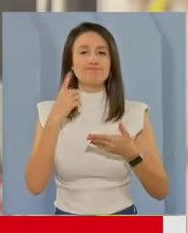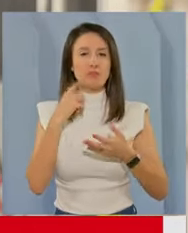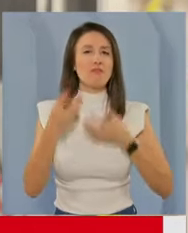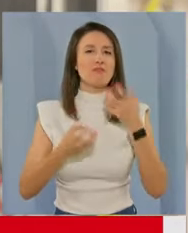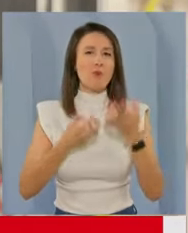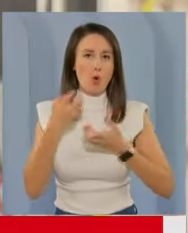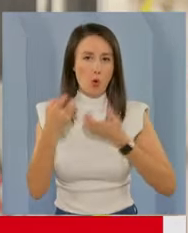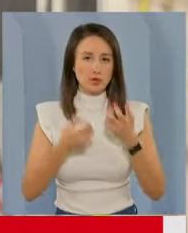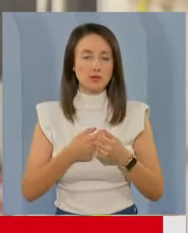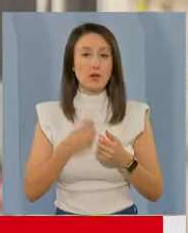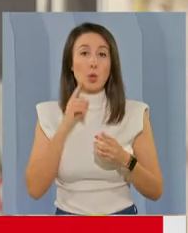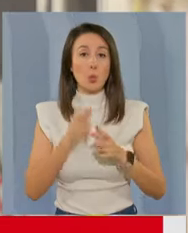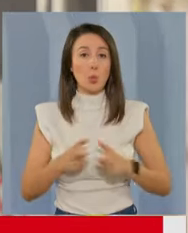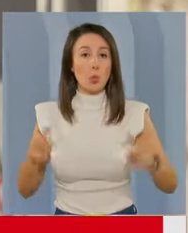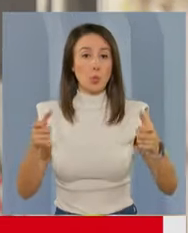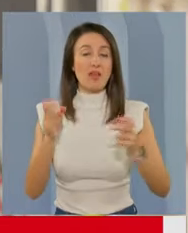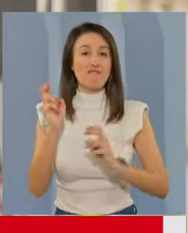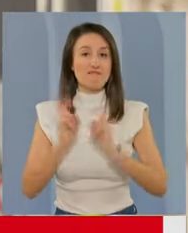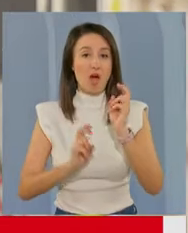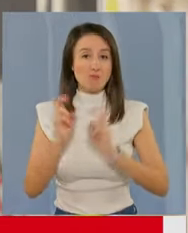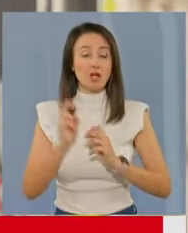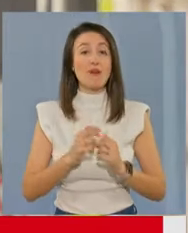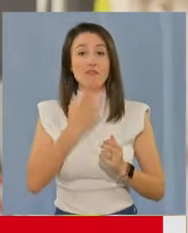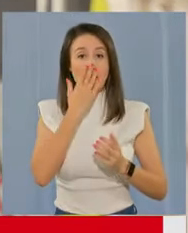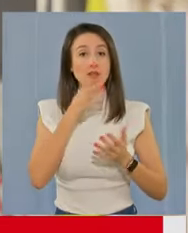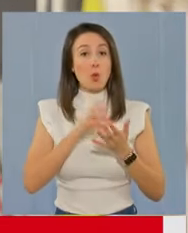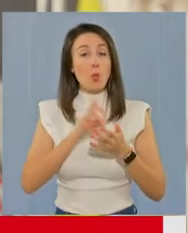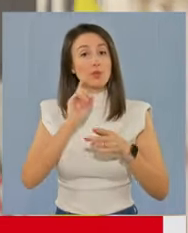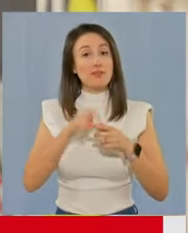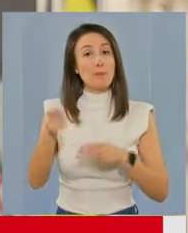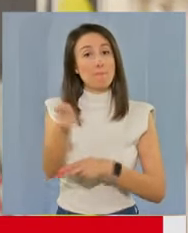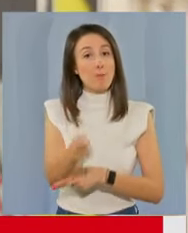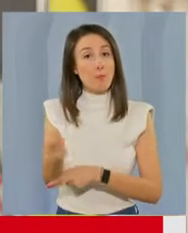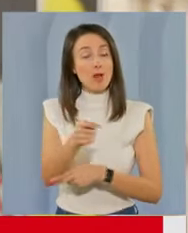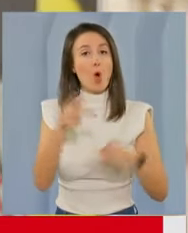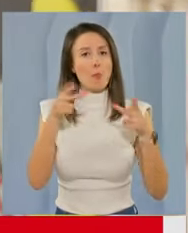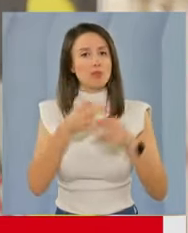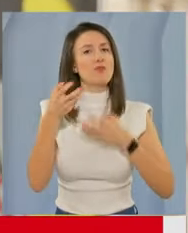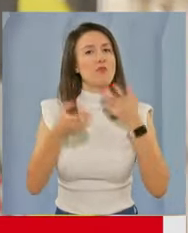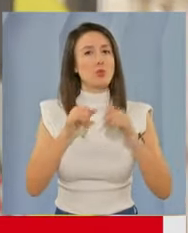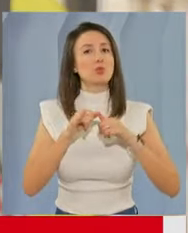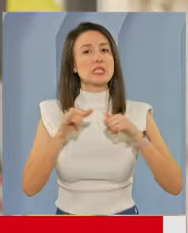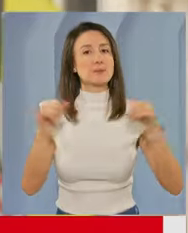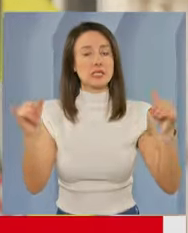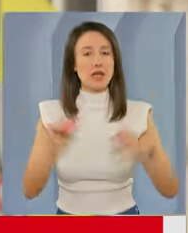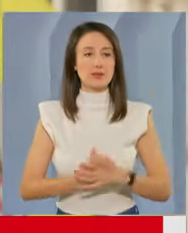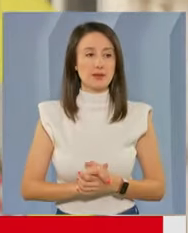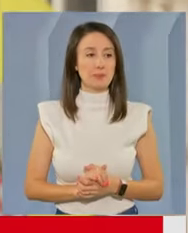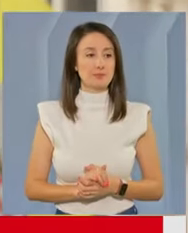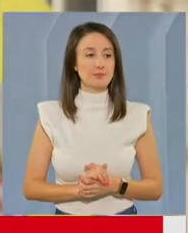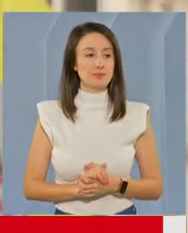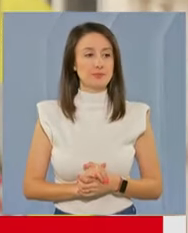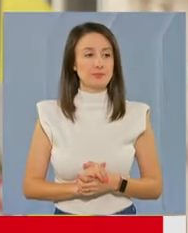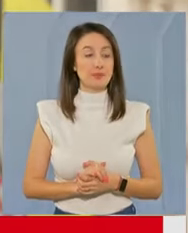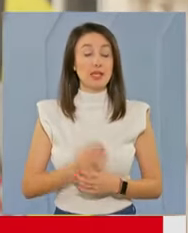foc în curtea unei fabrici. La fața locului au intervenit pompierii care au împiedicat focul să se răspândească la câteva cisterne de